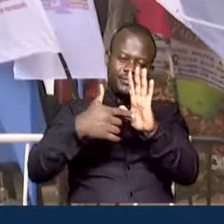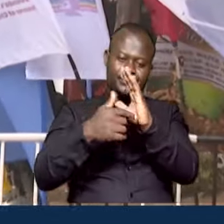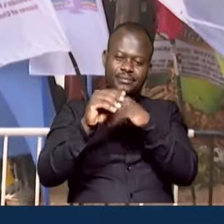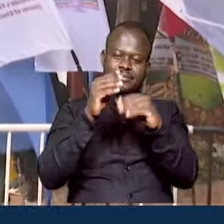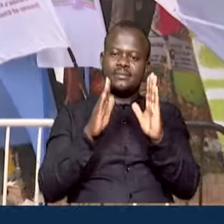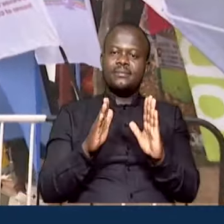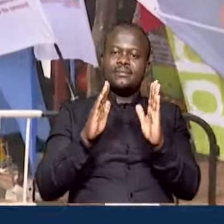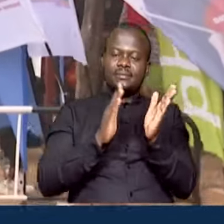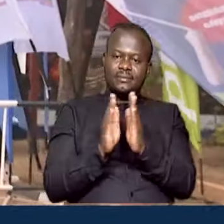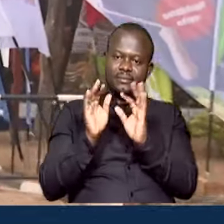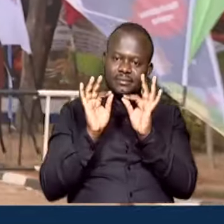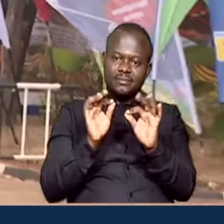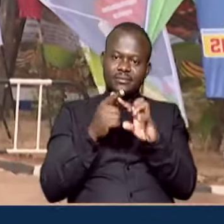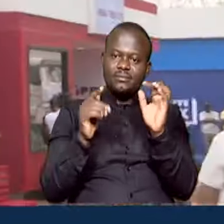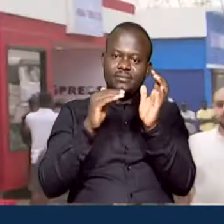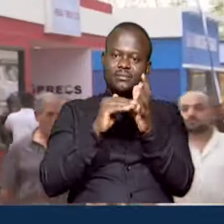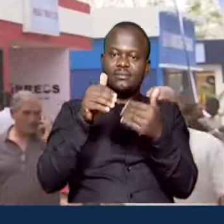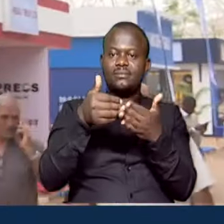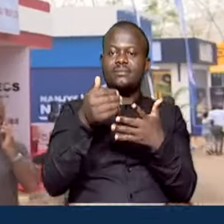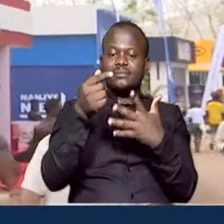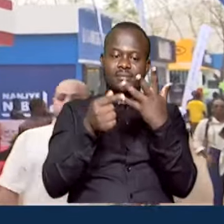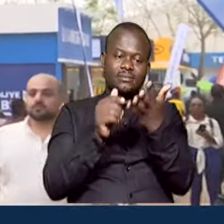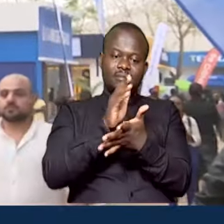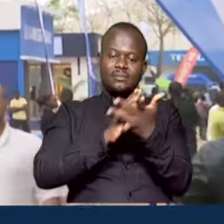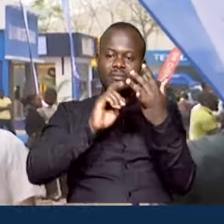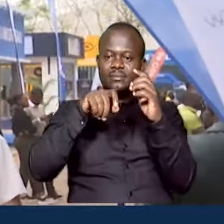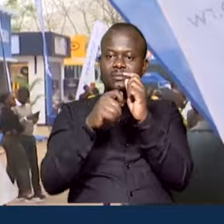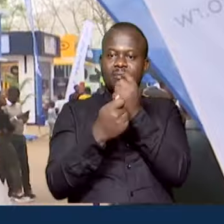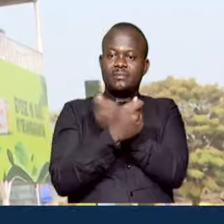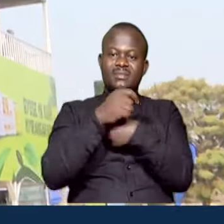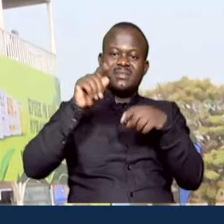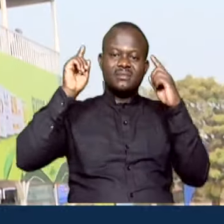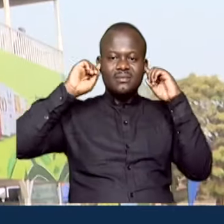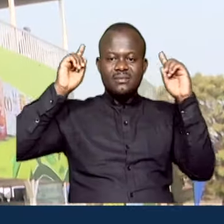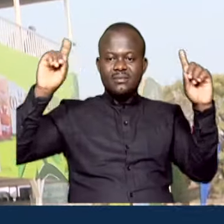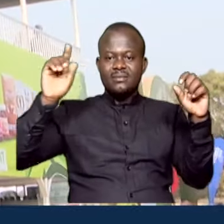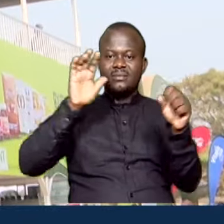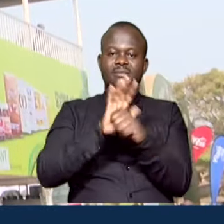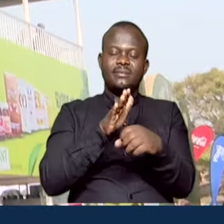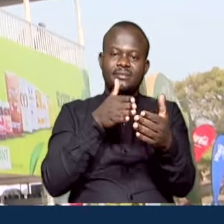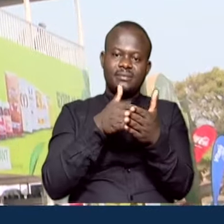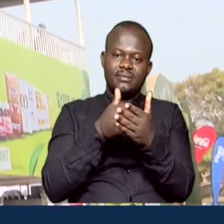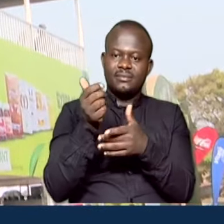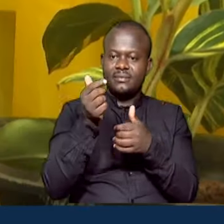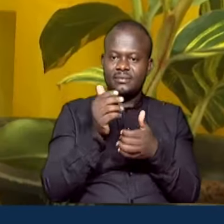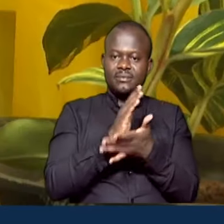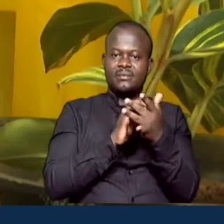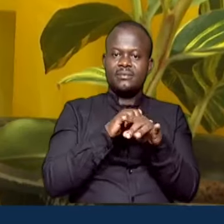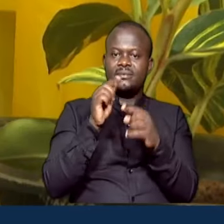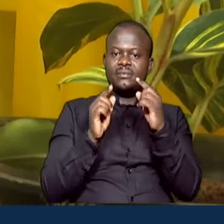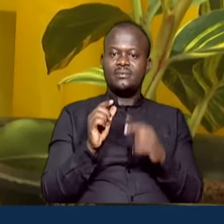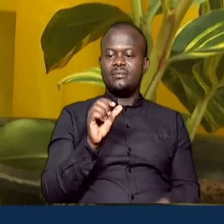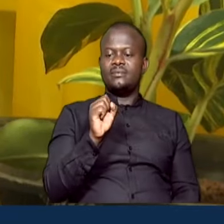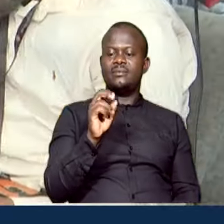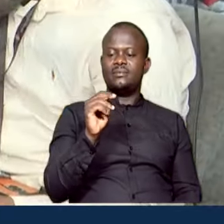ko riteguye neza, ariko ku rundi ruhande ngo hari bimwe bigomba gukosorwa nk'urusaku rwinshi ngo rubangamira abakiriya bamwe na bamwe. Sina